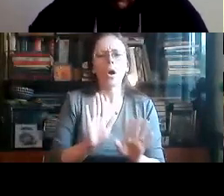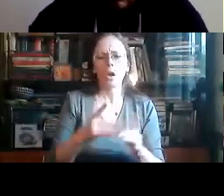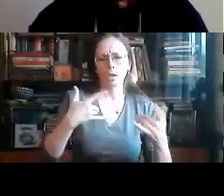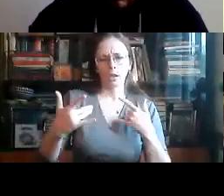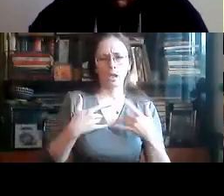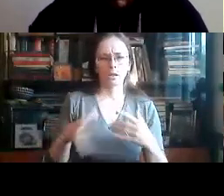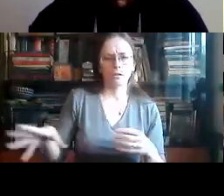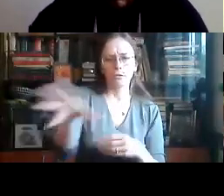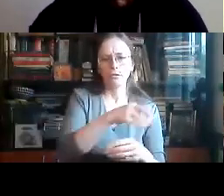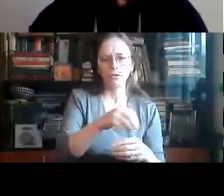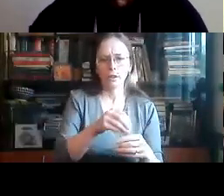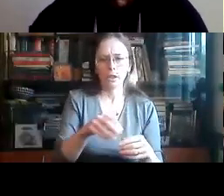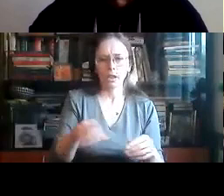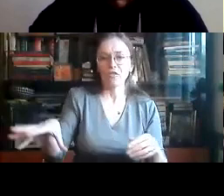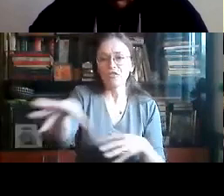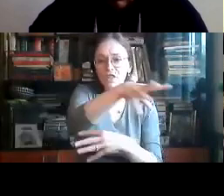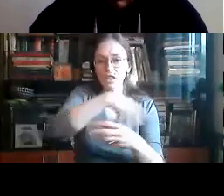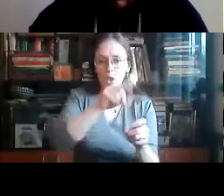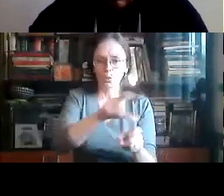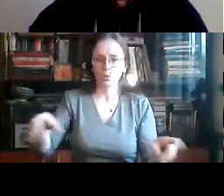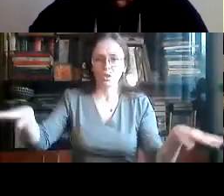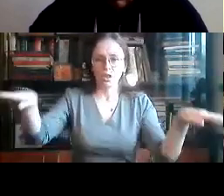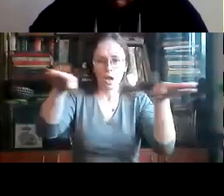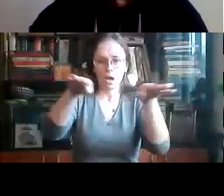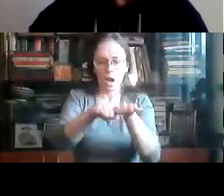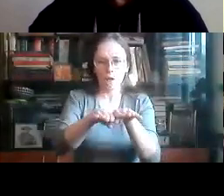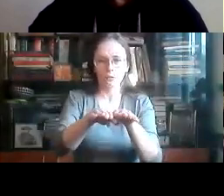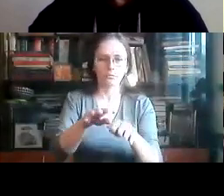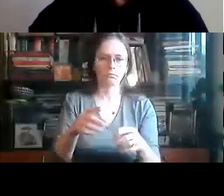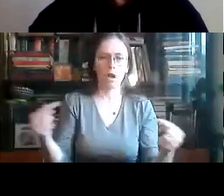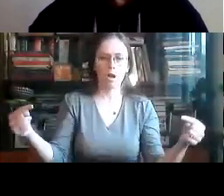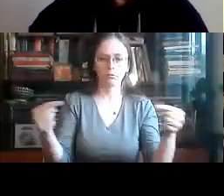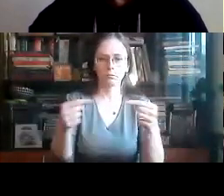равны. То есть, когда-то я читала, Ульрих Бек писал,